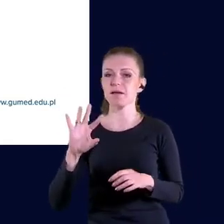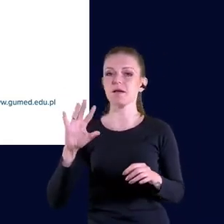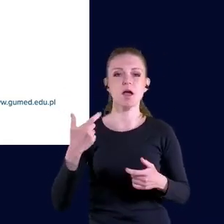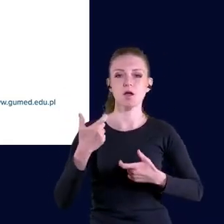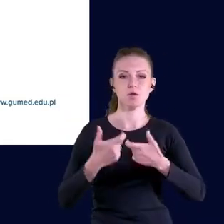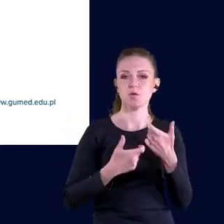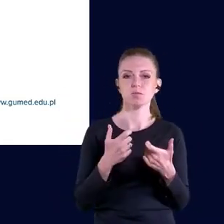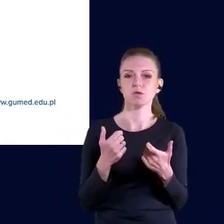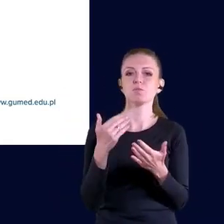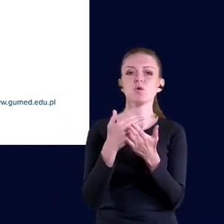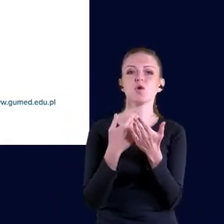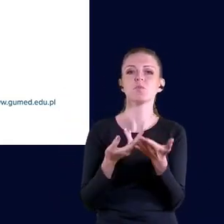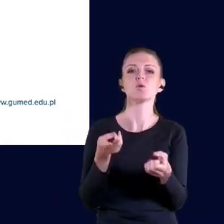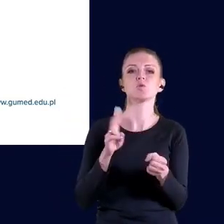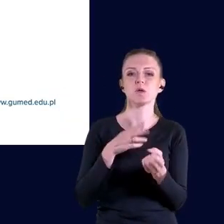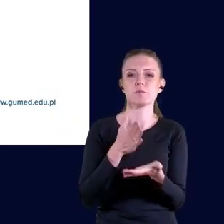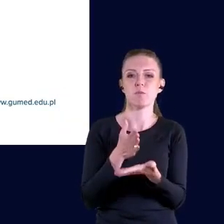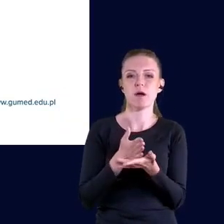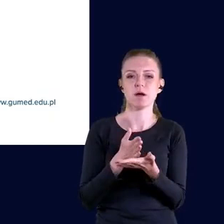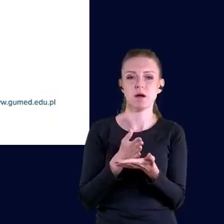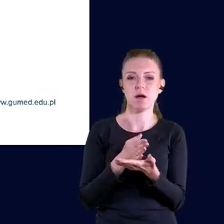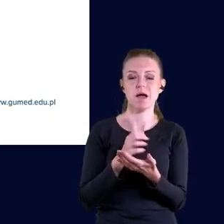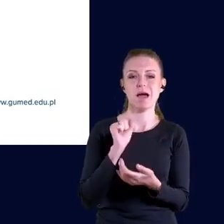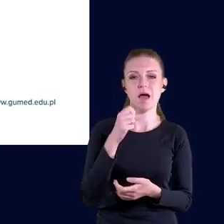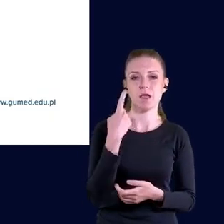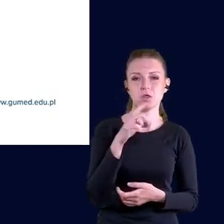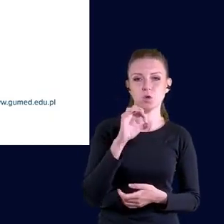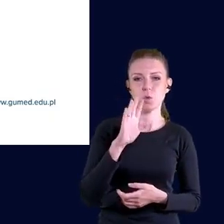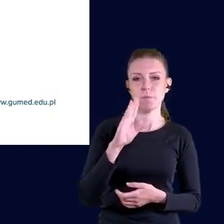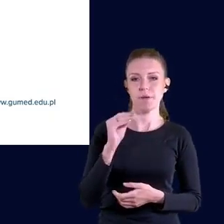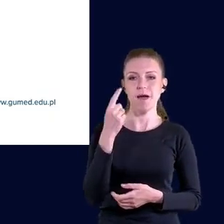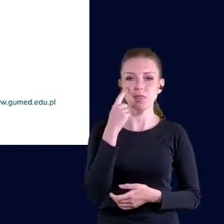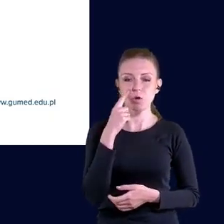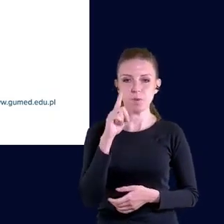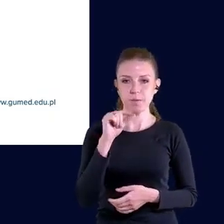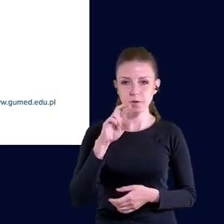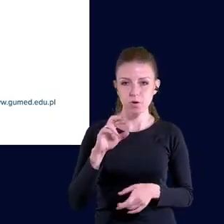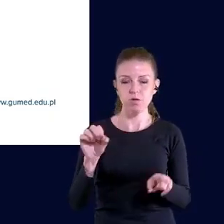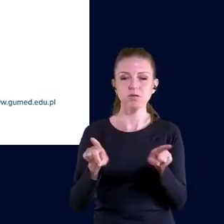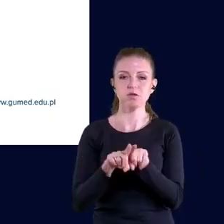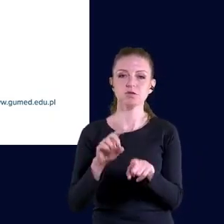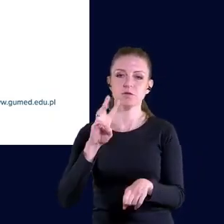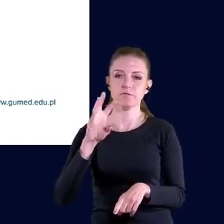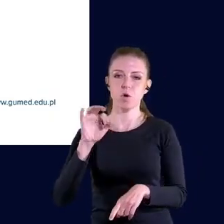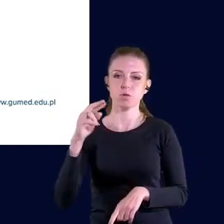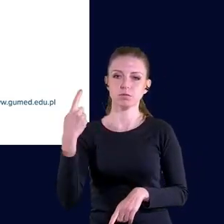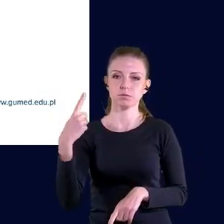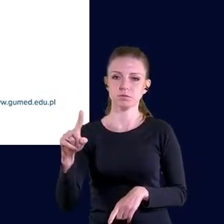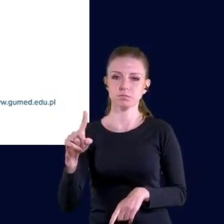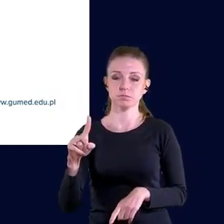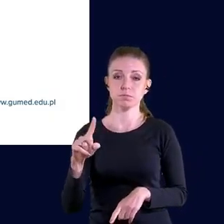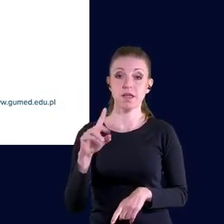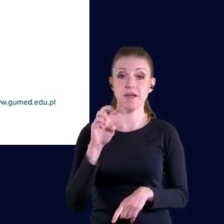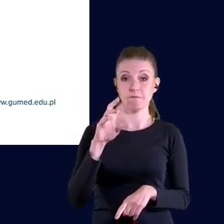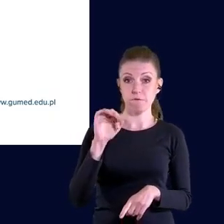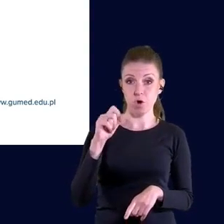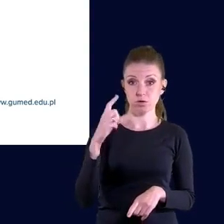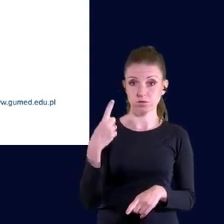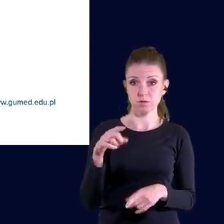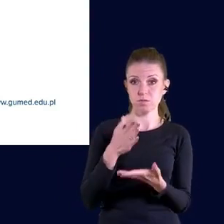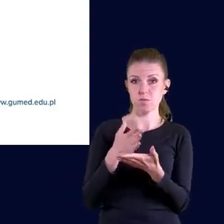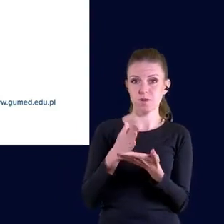za pomocą programów a także Microsoft Word Word do edycji tekstu